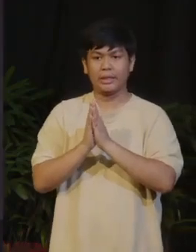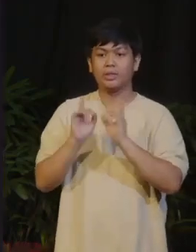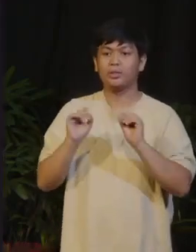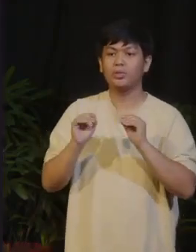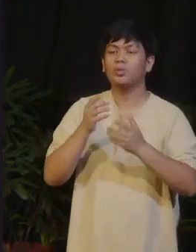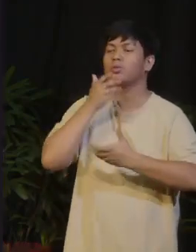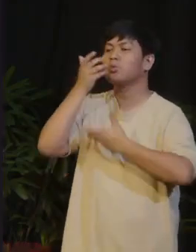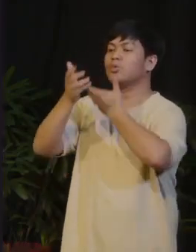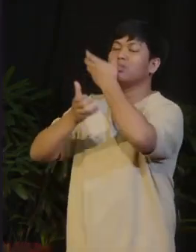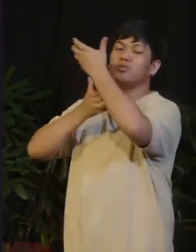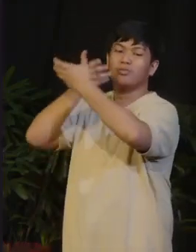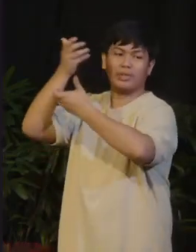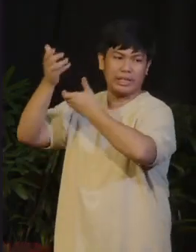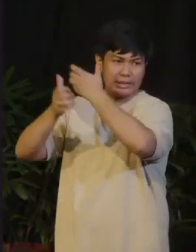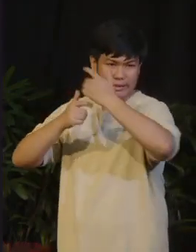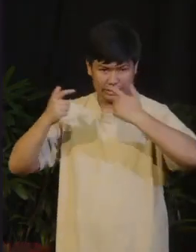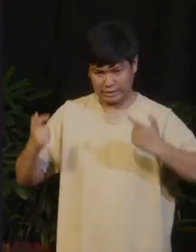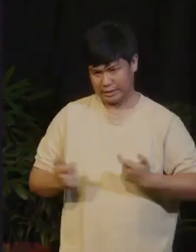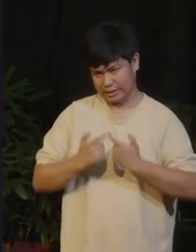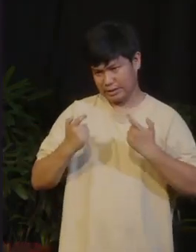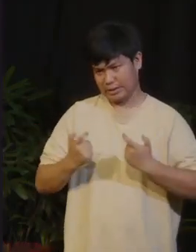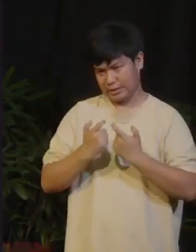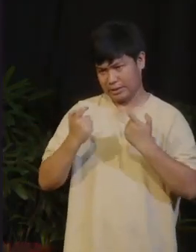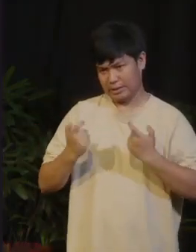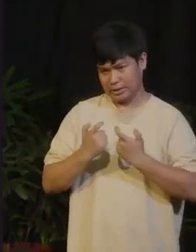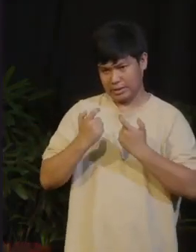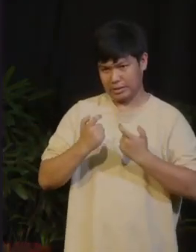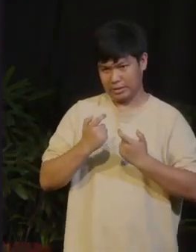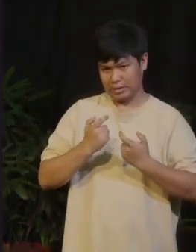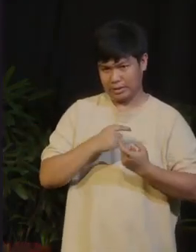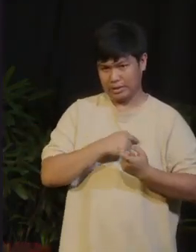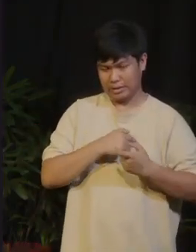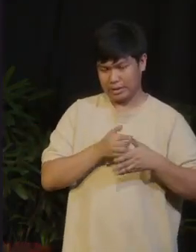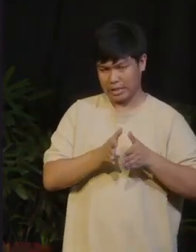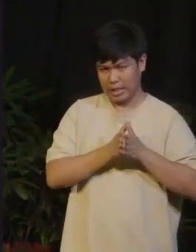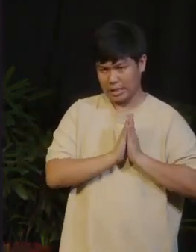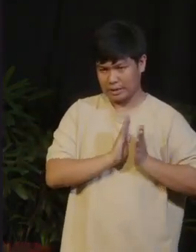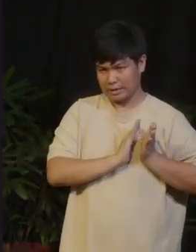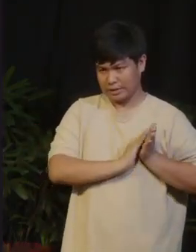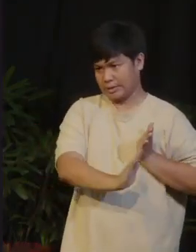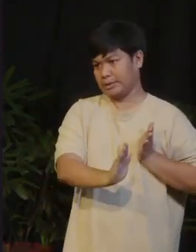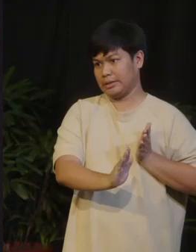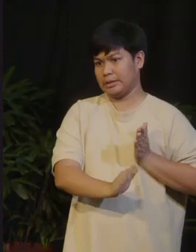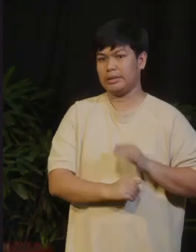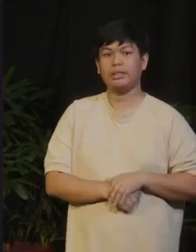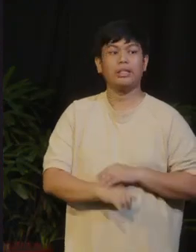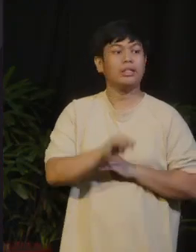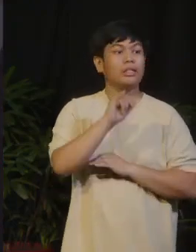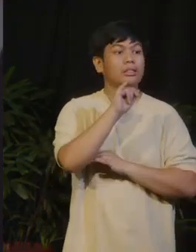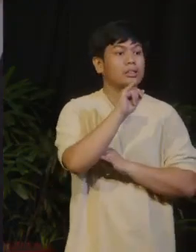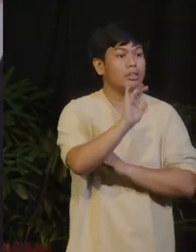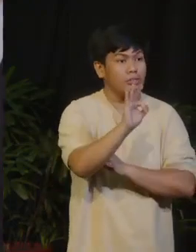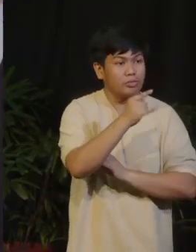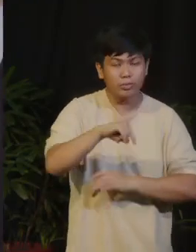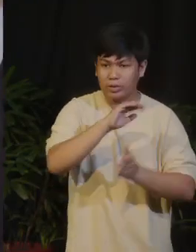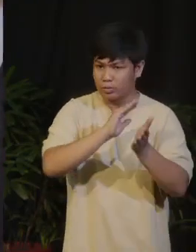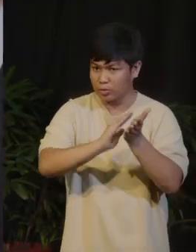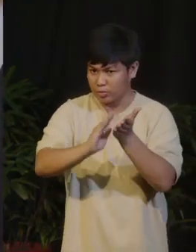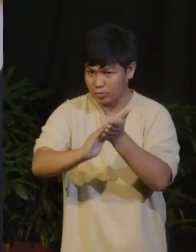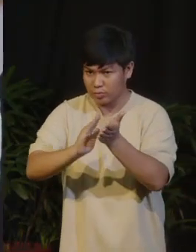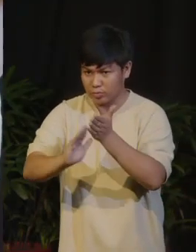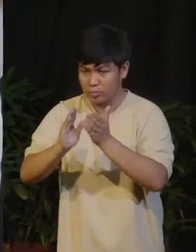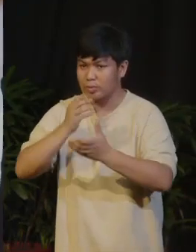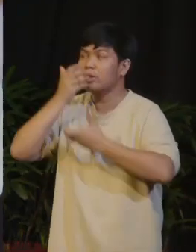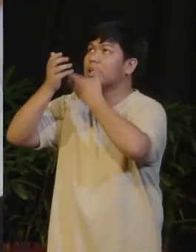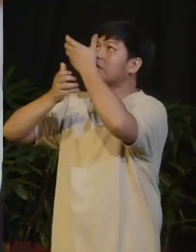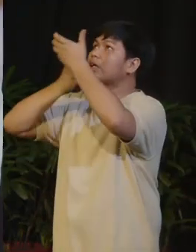Kanya ng ating mga pagkukulang sa Kanya. Ang sabi sa 1 John 1:9, if we confess our sins, He is